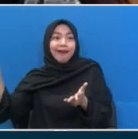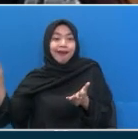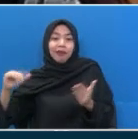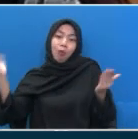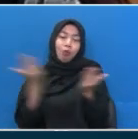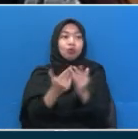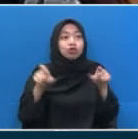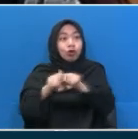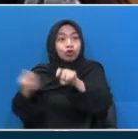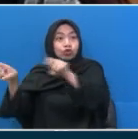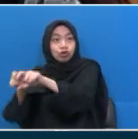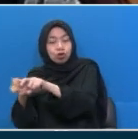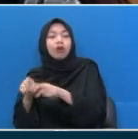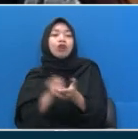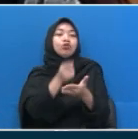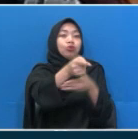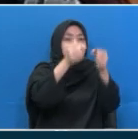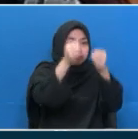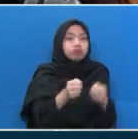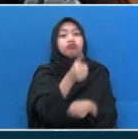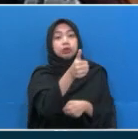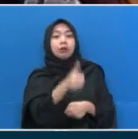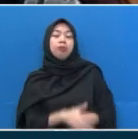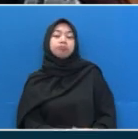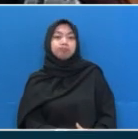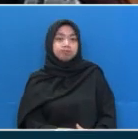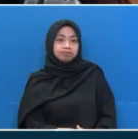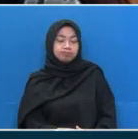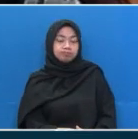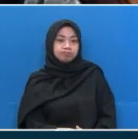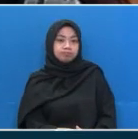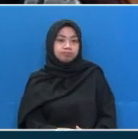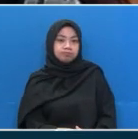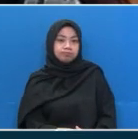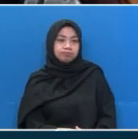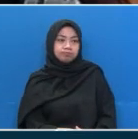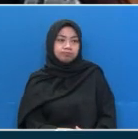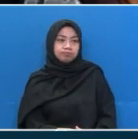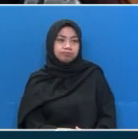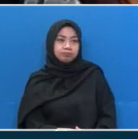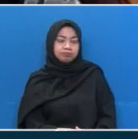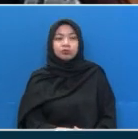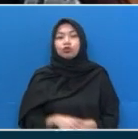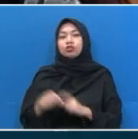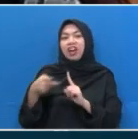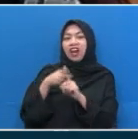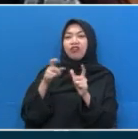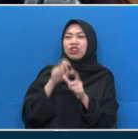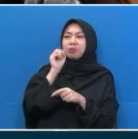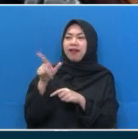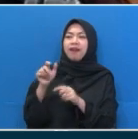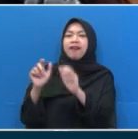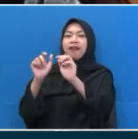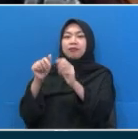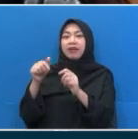bukti yang lain Nah ini bisa gitu loh kemudian keberatan disampaikan oleh Ferdi sambo dan juga